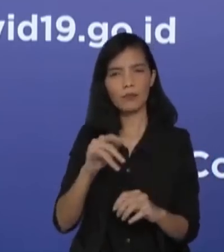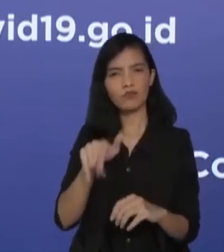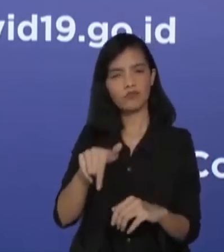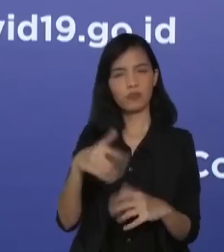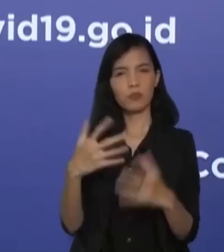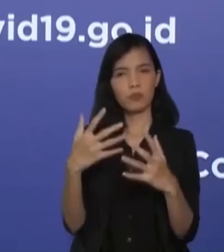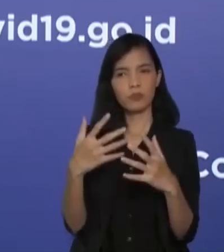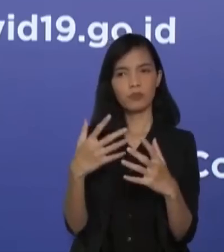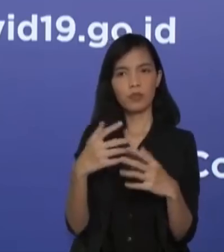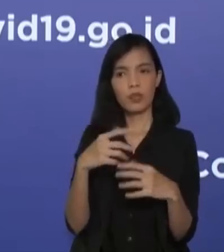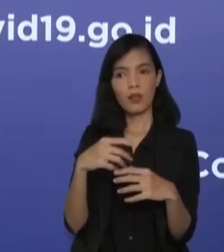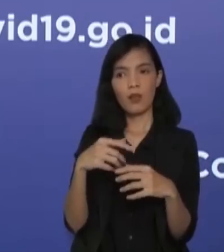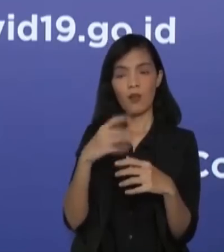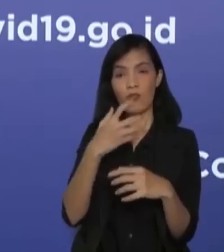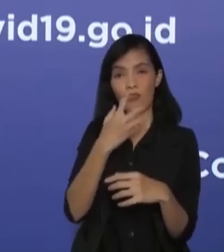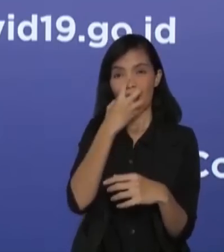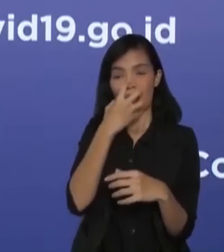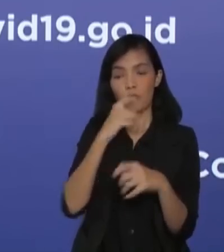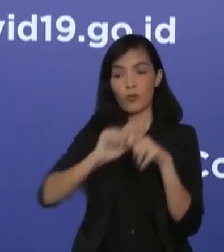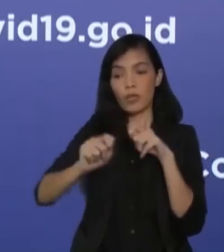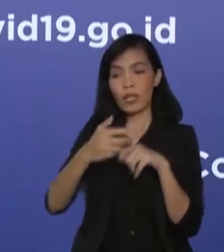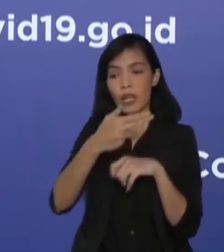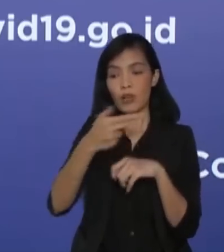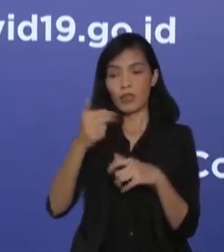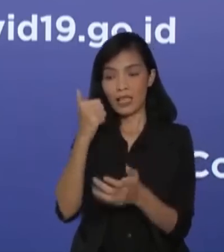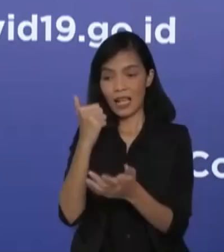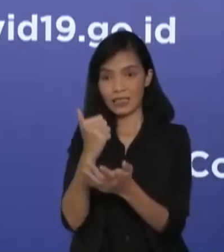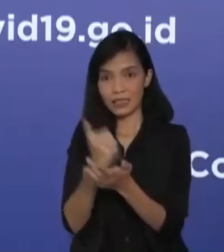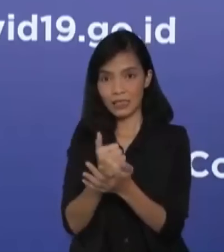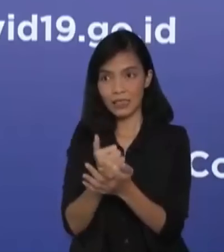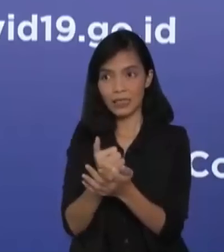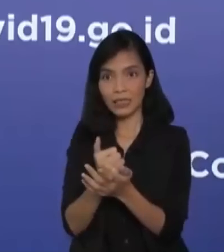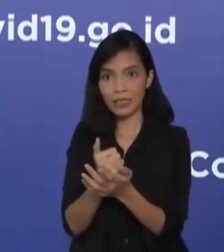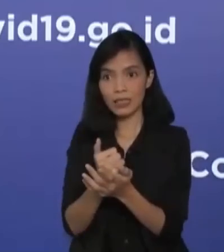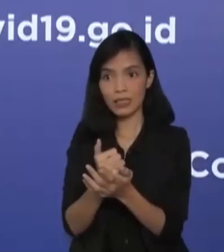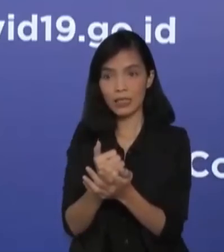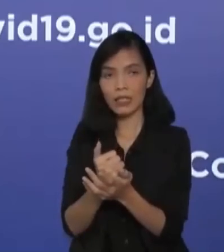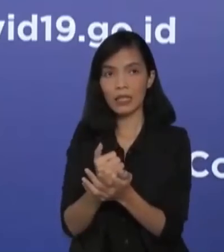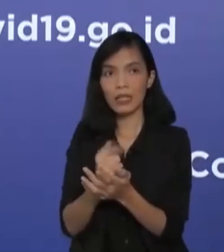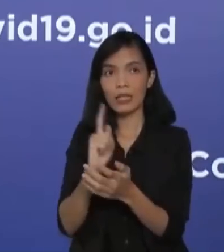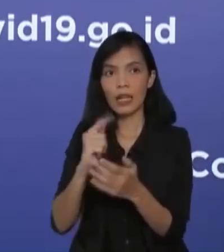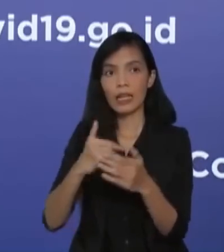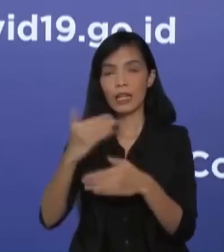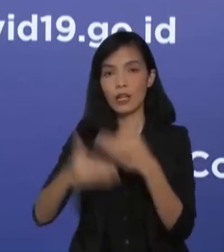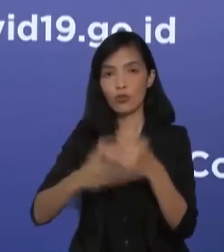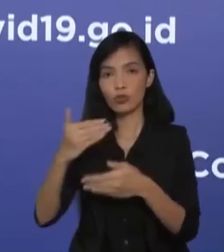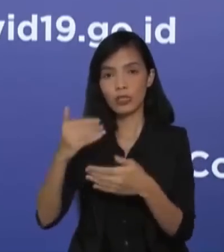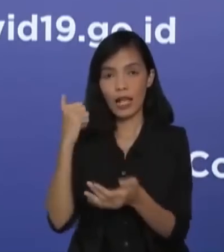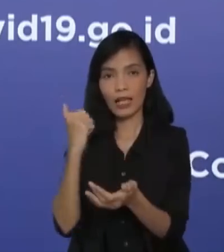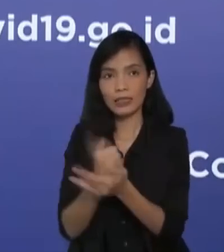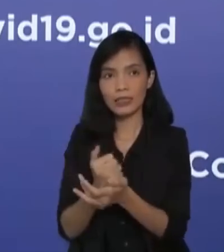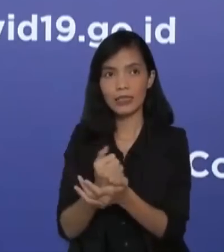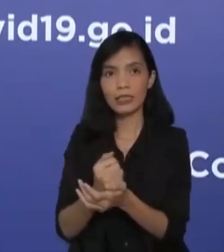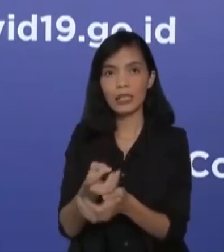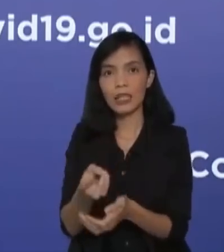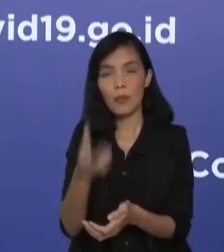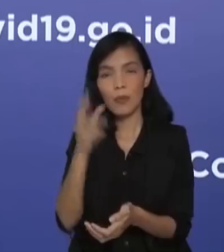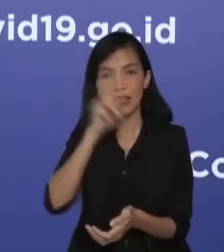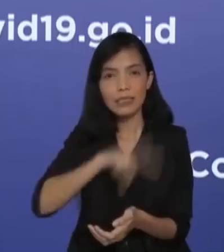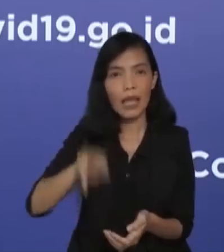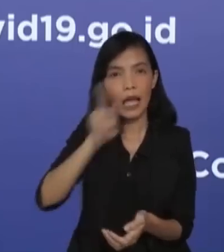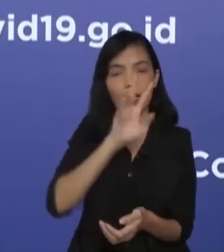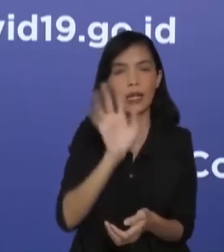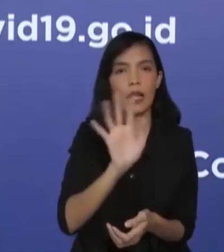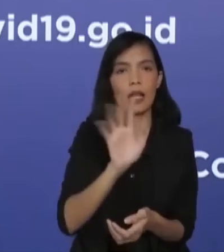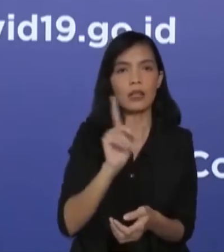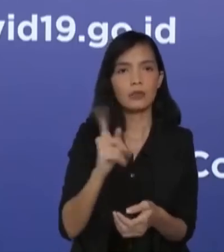ventilator produksi Indonesia yang diproduksi oleh mitra industri yang juga tidak mudah mencarinya karena selama ini